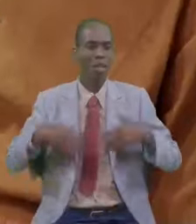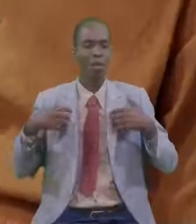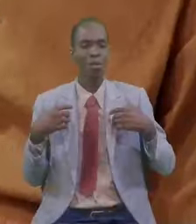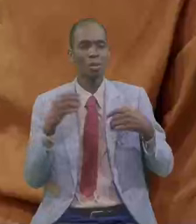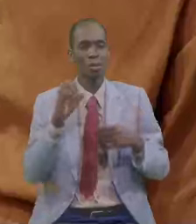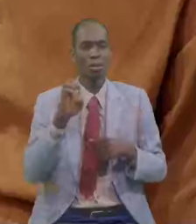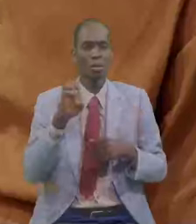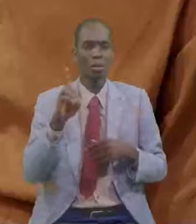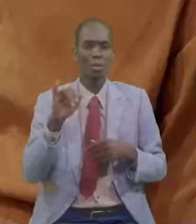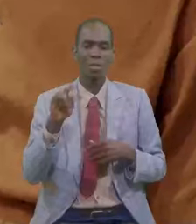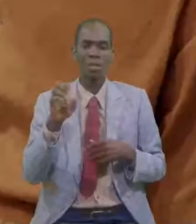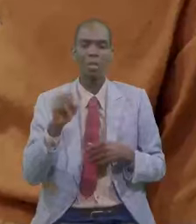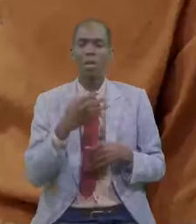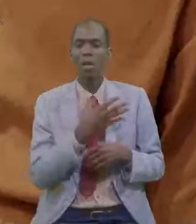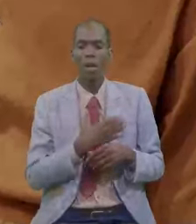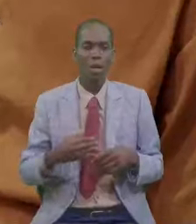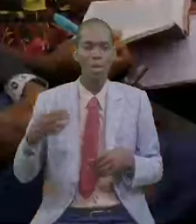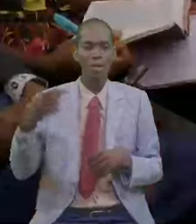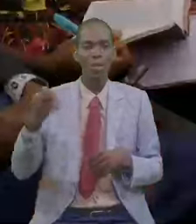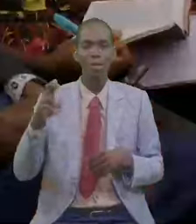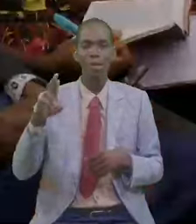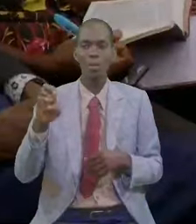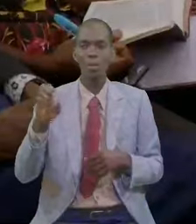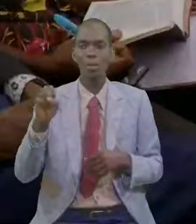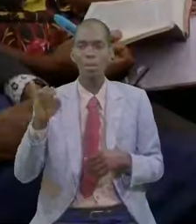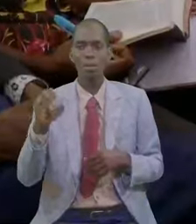les divisions, les sectes, 21.